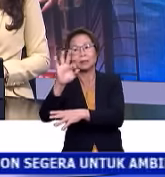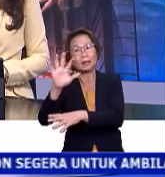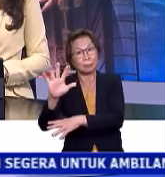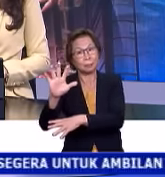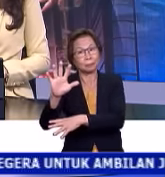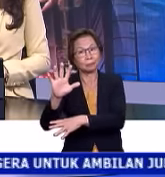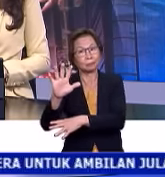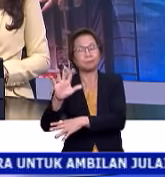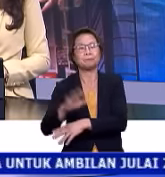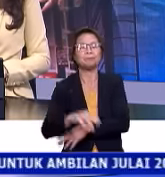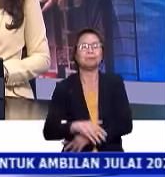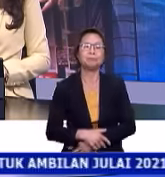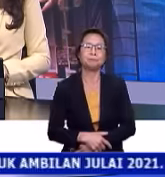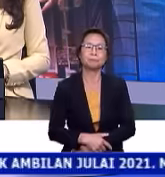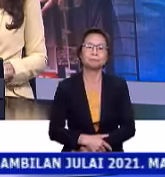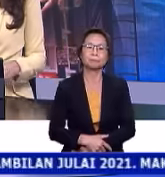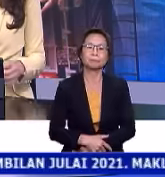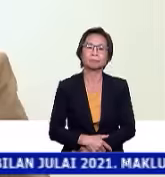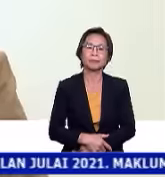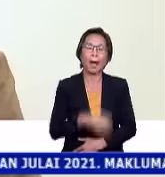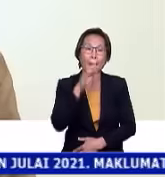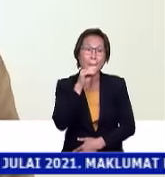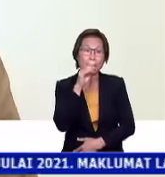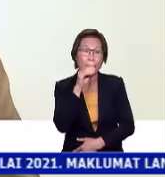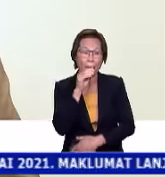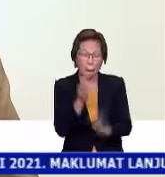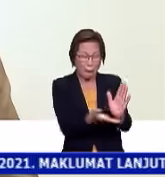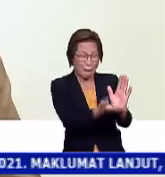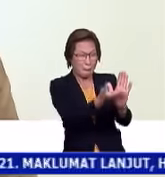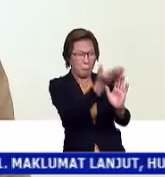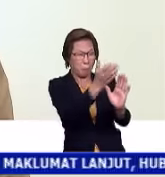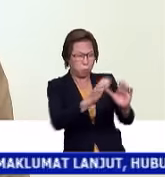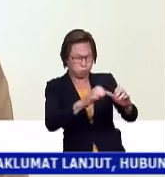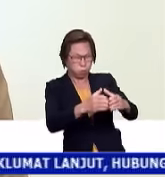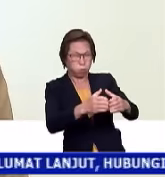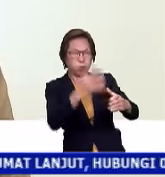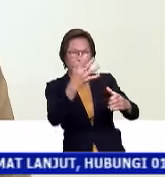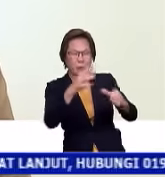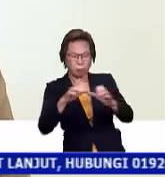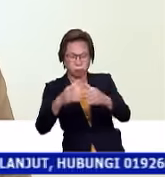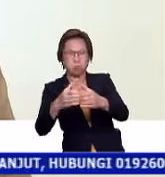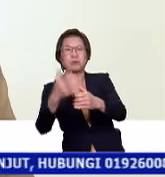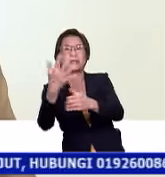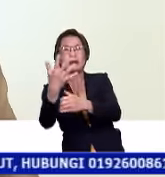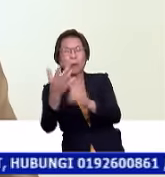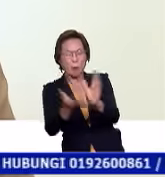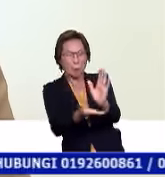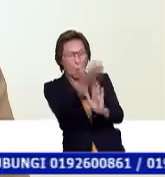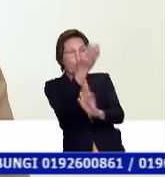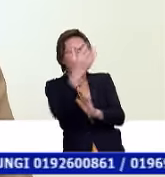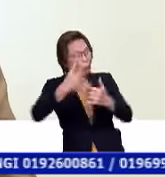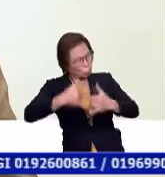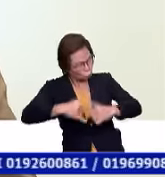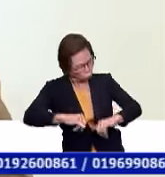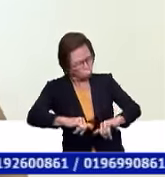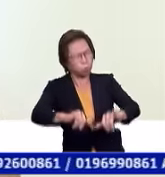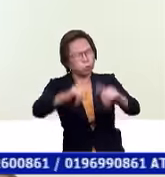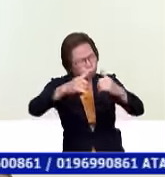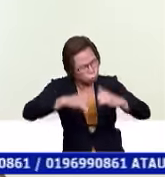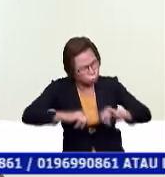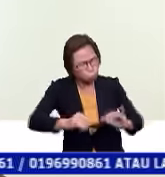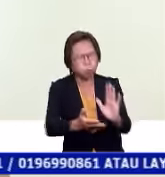59,895 setakat semalam. Katanya peningkatan kes bagi kedua-dua kategori tersebut dijangka terus meningkat bulan